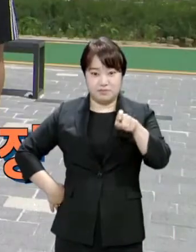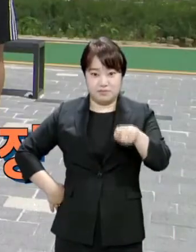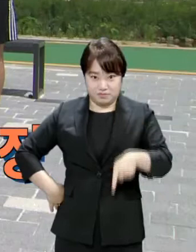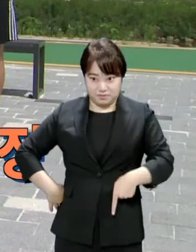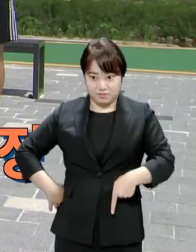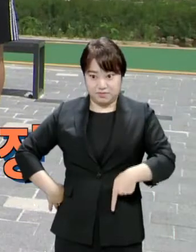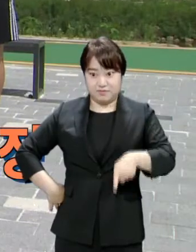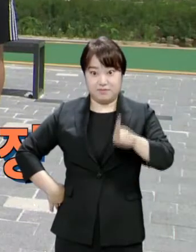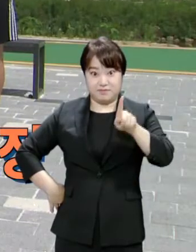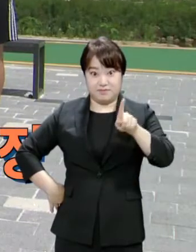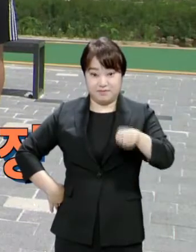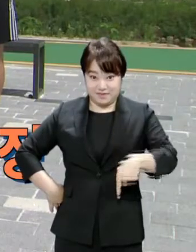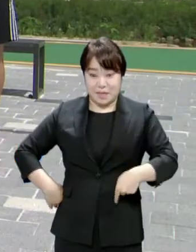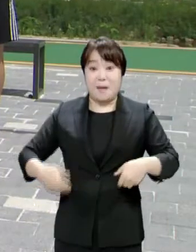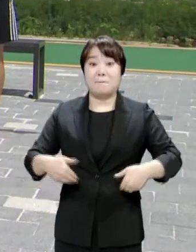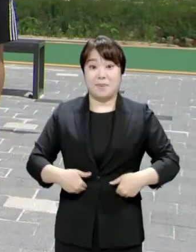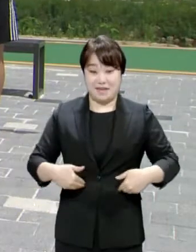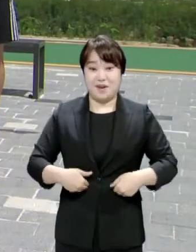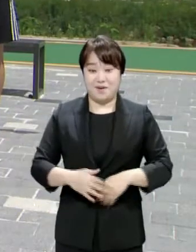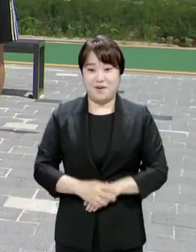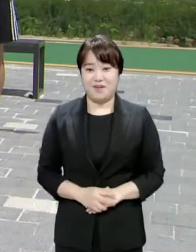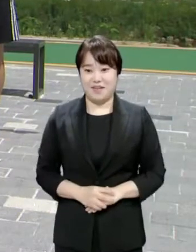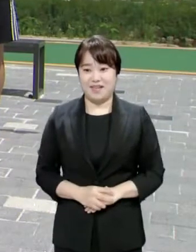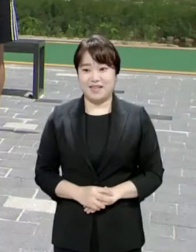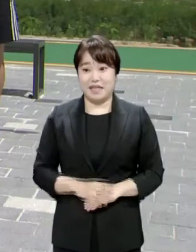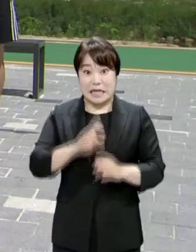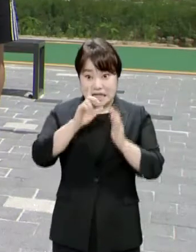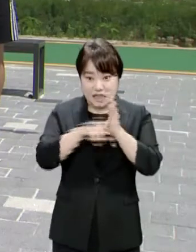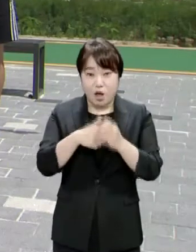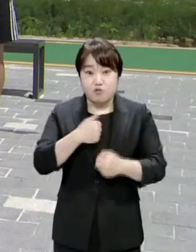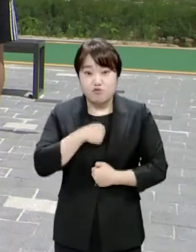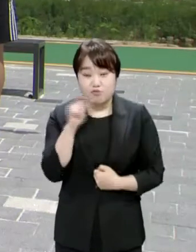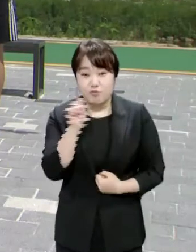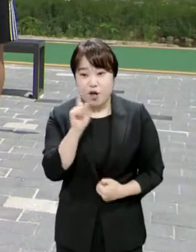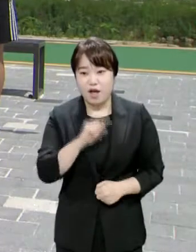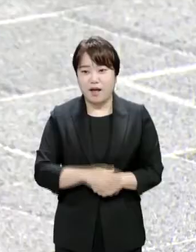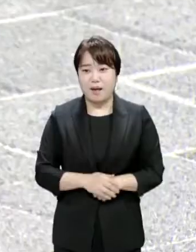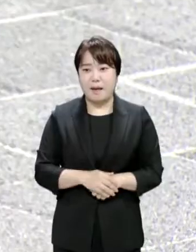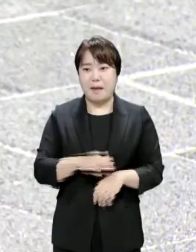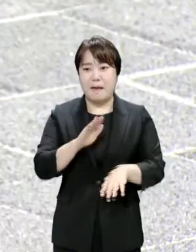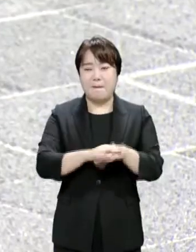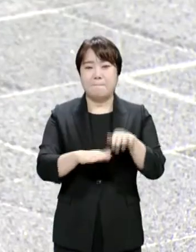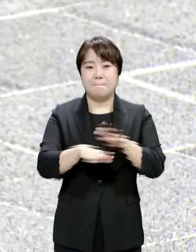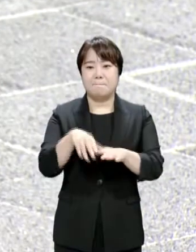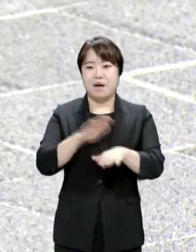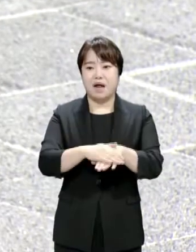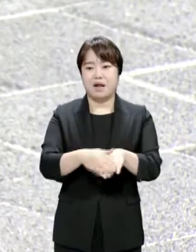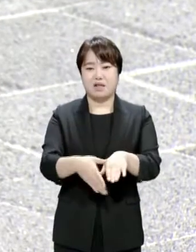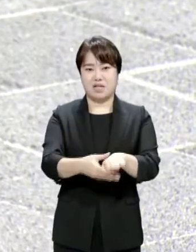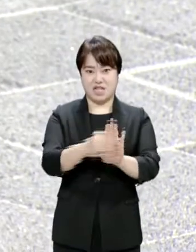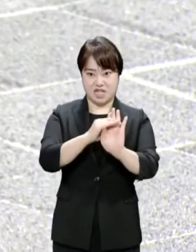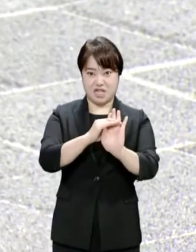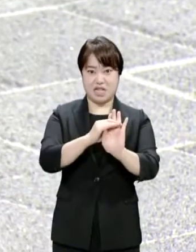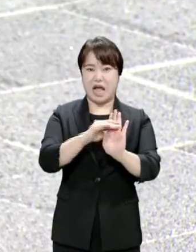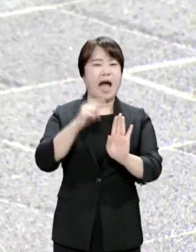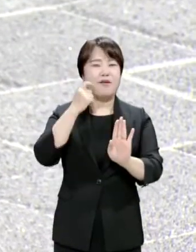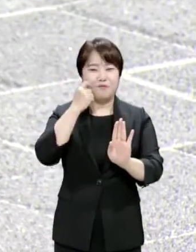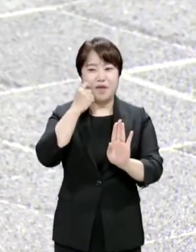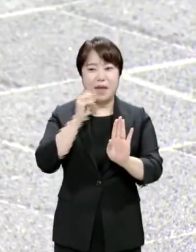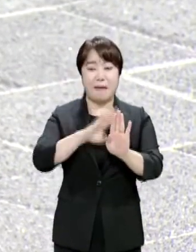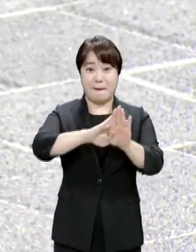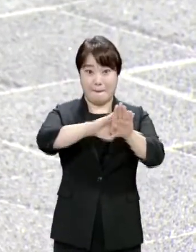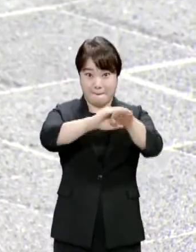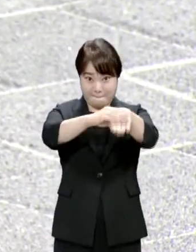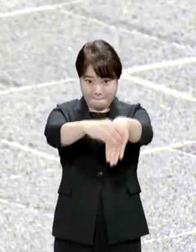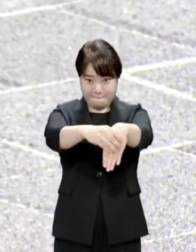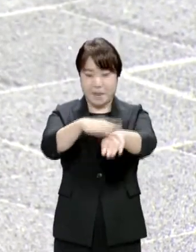올리시고 내리시는 동작을 반복하실 텐데요. 이때 주의하실 점은 다리가 몸쪽으로 당겨주시는 게 아니고 발레의